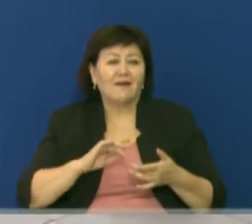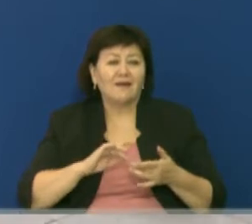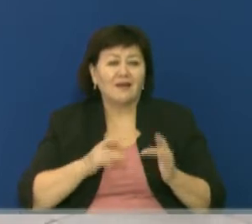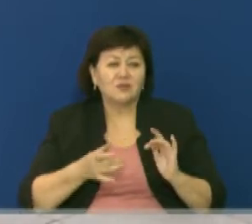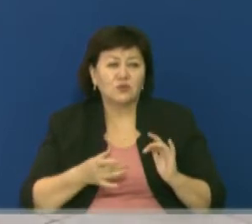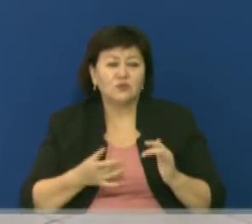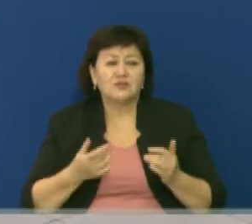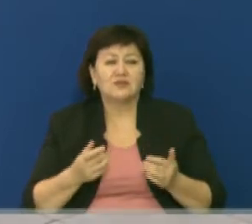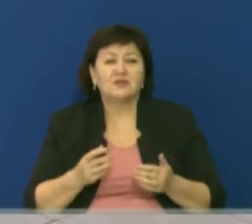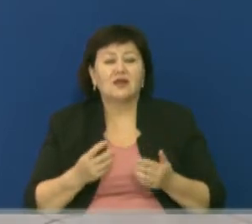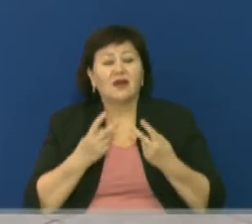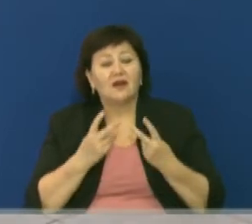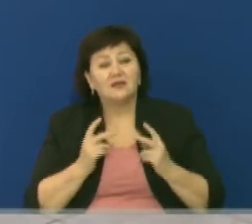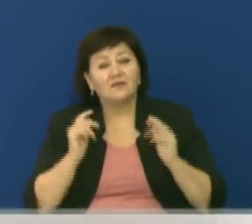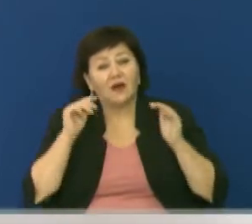нелегкие будни войсковой части